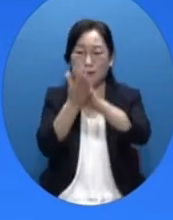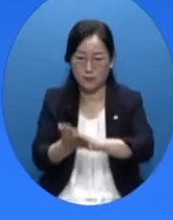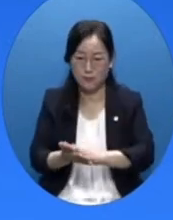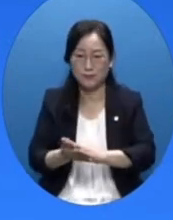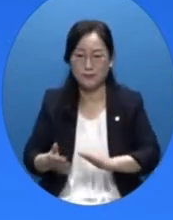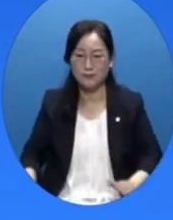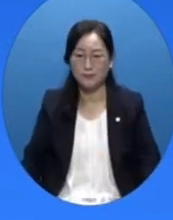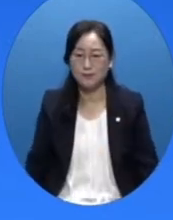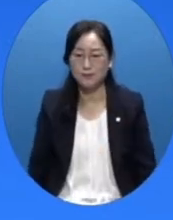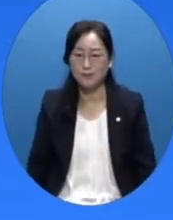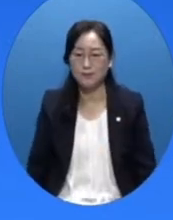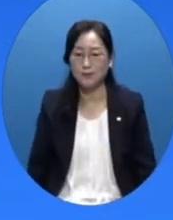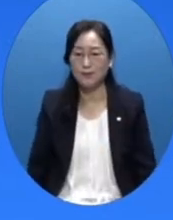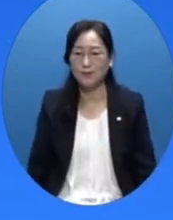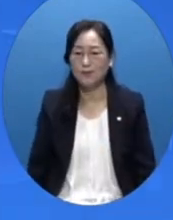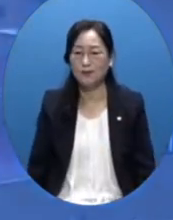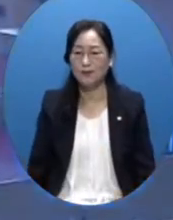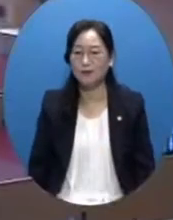것입니다